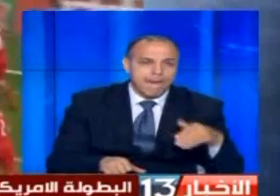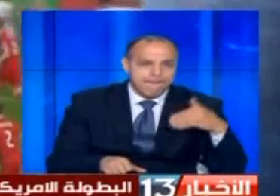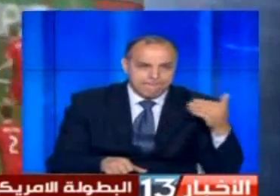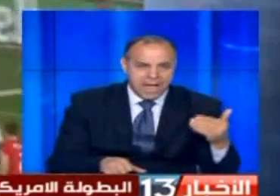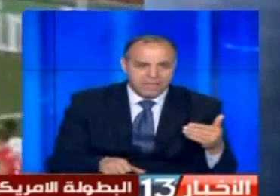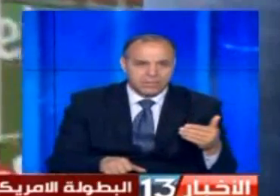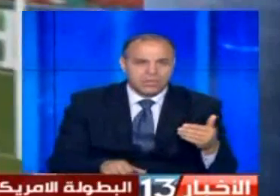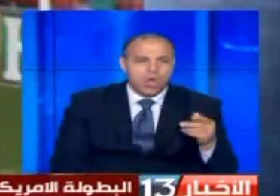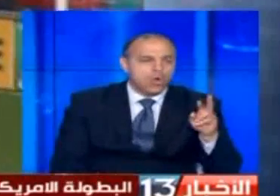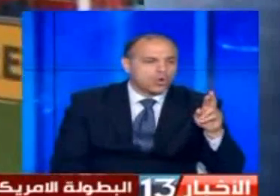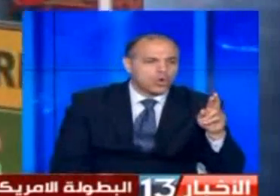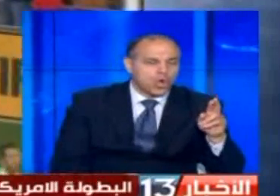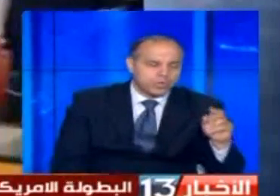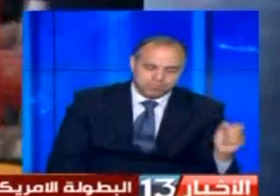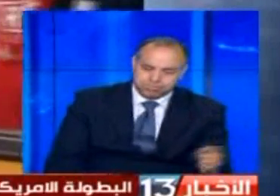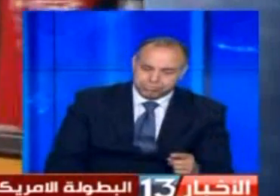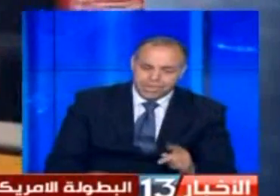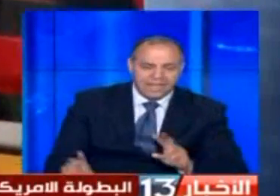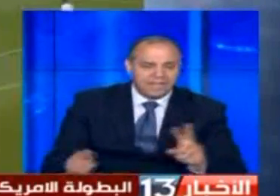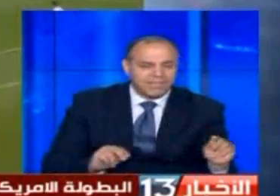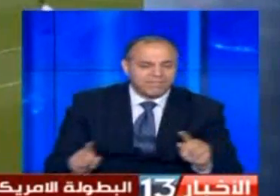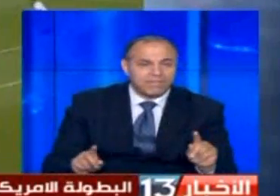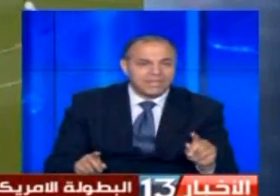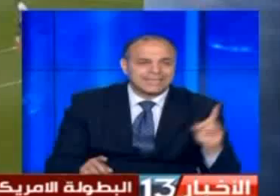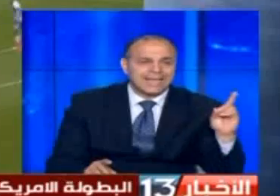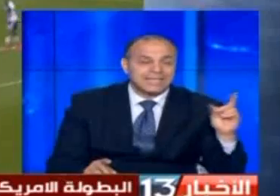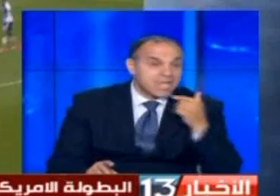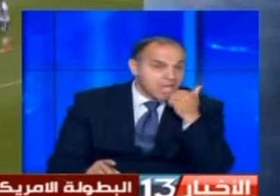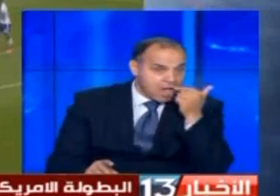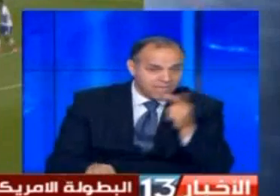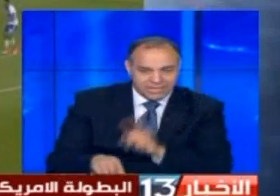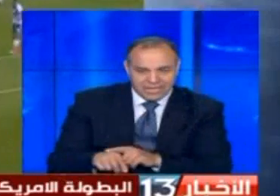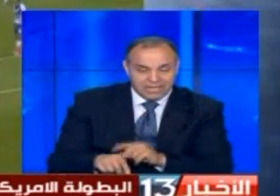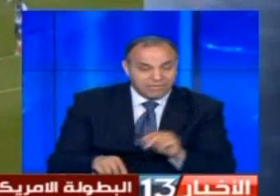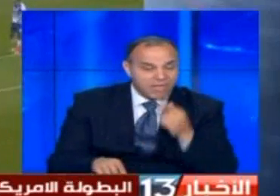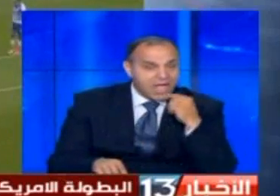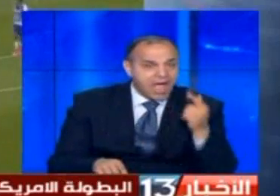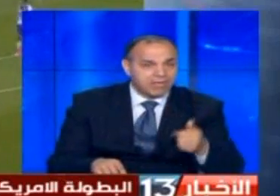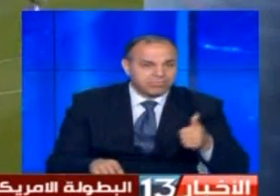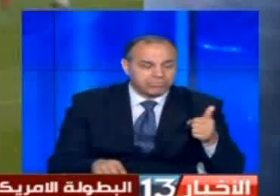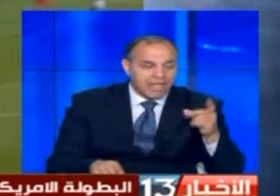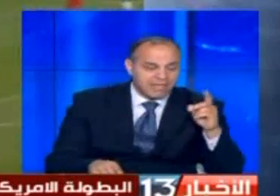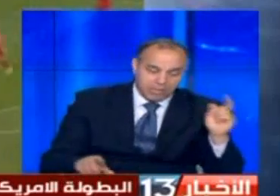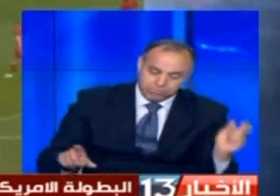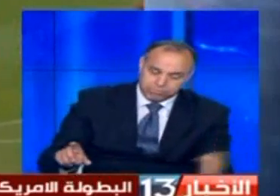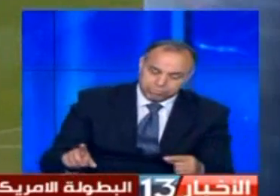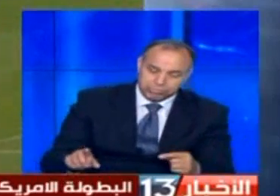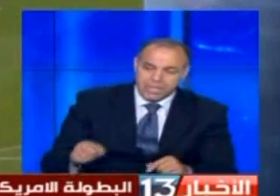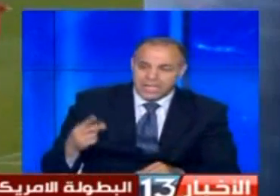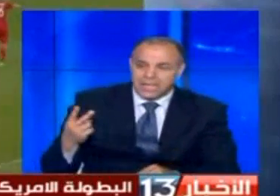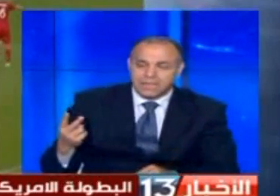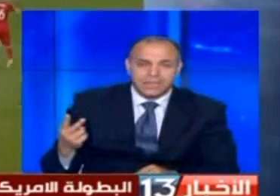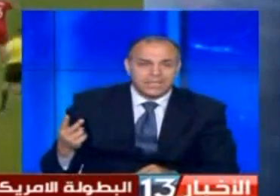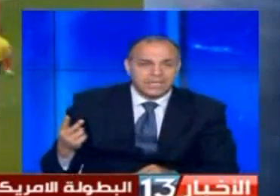تمكن رولون لاما من تحقيق هدف التعادل لدس في الدقيقه السادسه قبل ان ينجح ديفيد اكان في تحقيق هدف